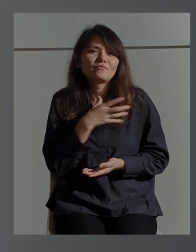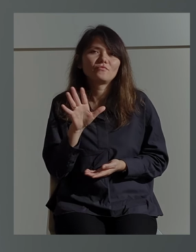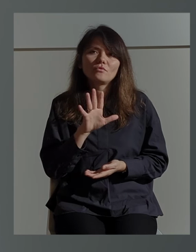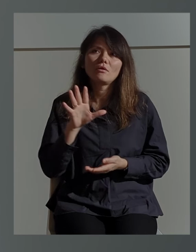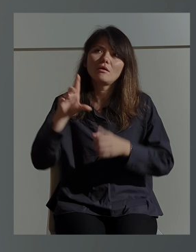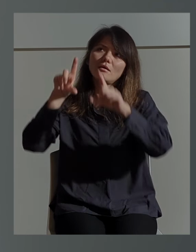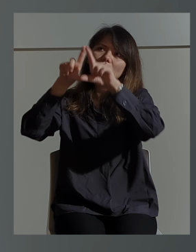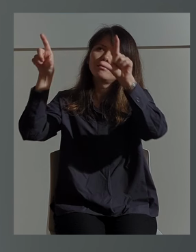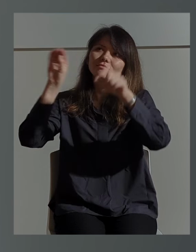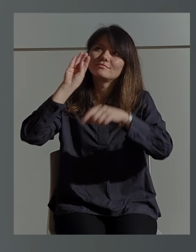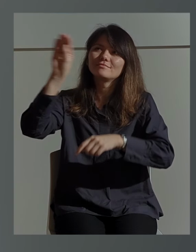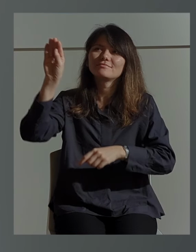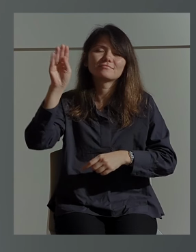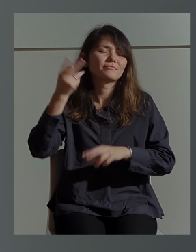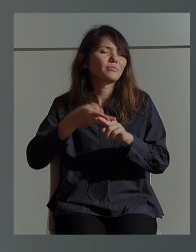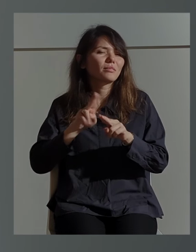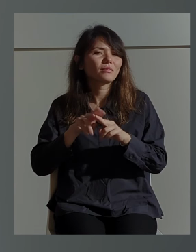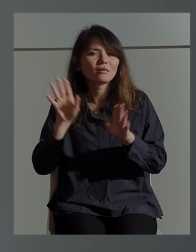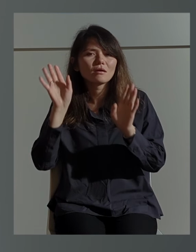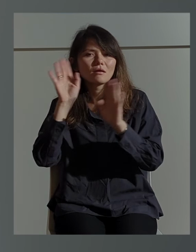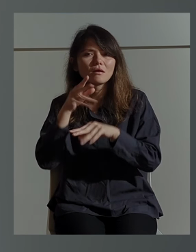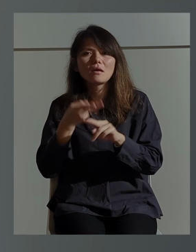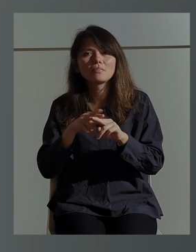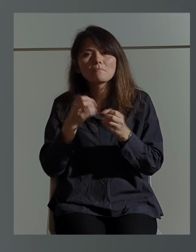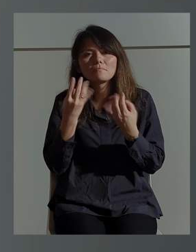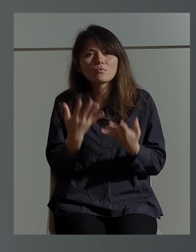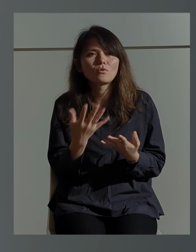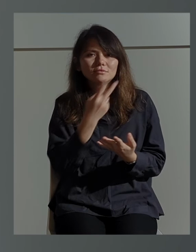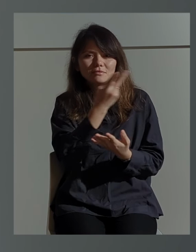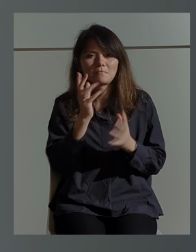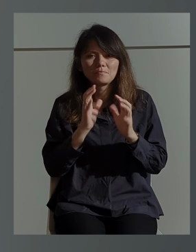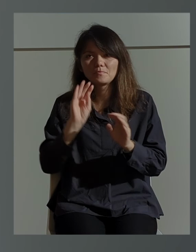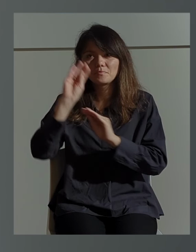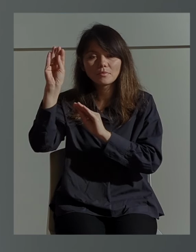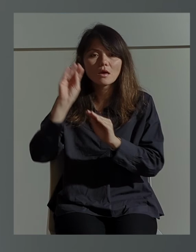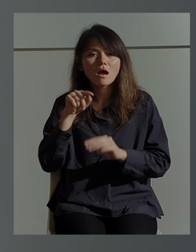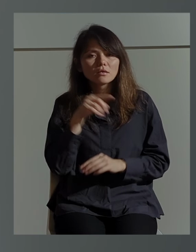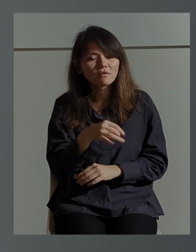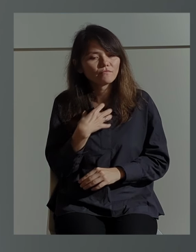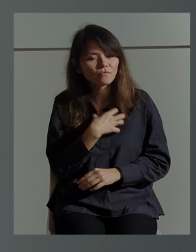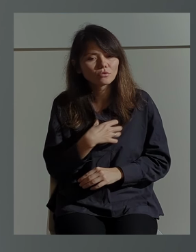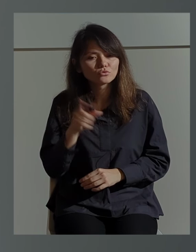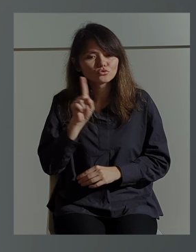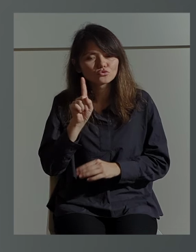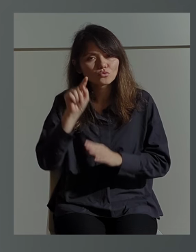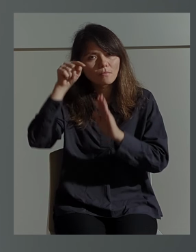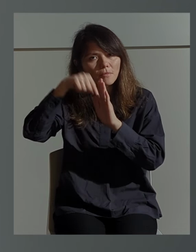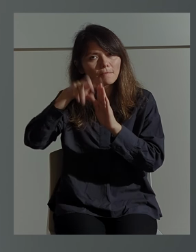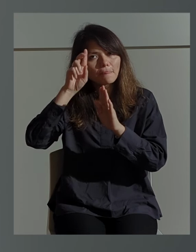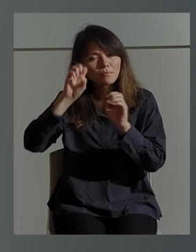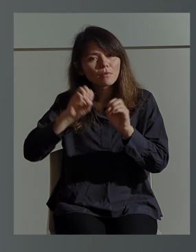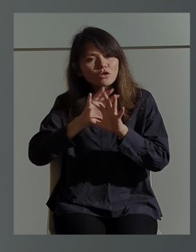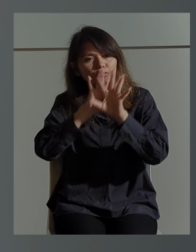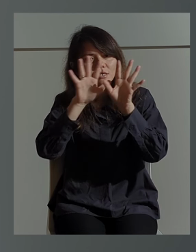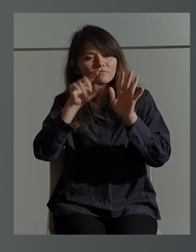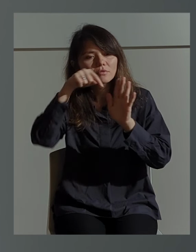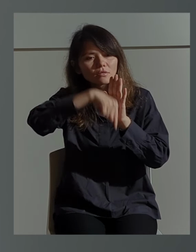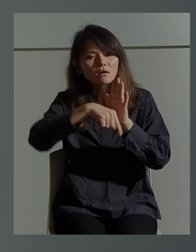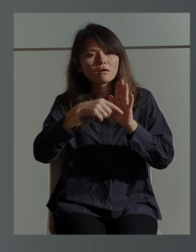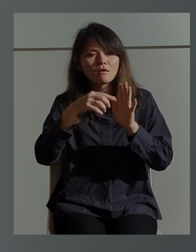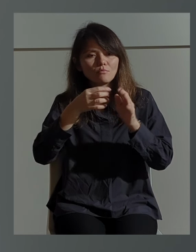табличка висит на доме Это всё-таки всего лишь эмпирика феноменальный мир ей важно чтобы божественная логика бюрократических